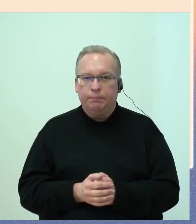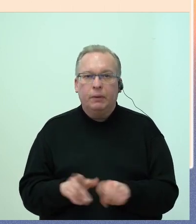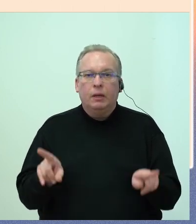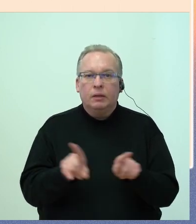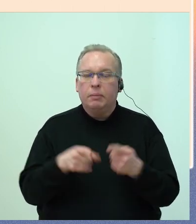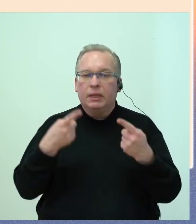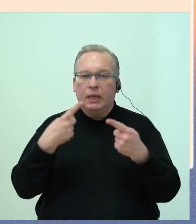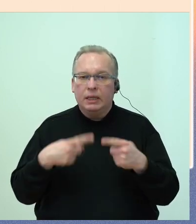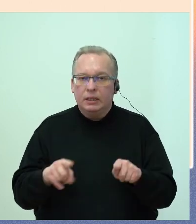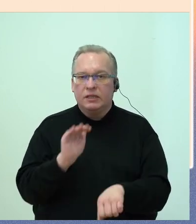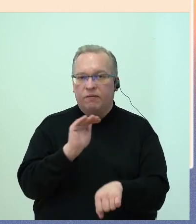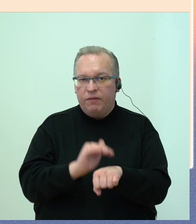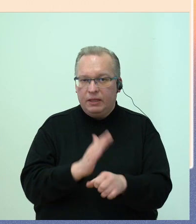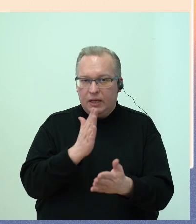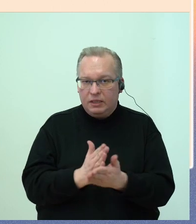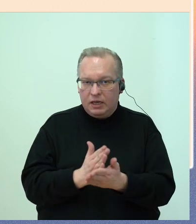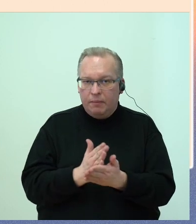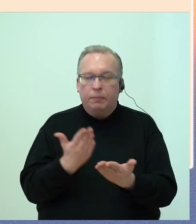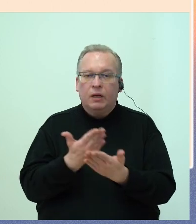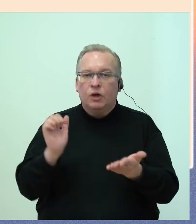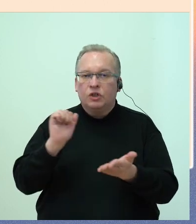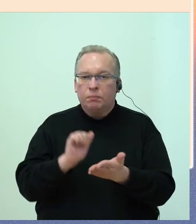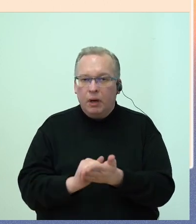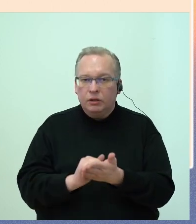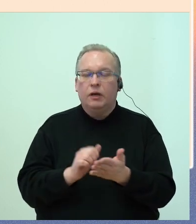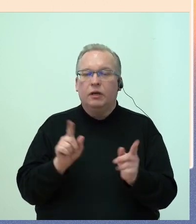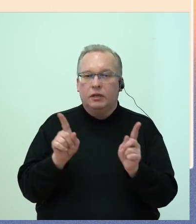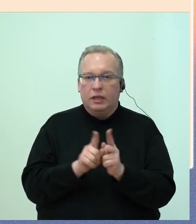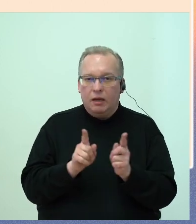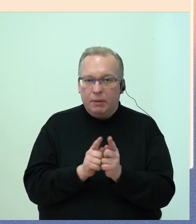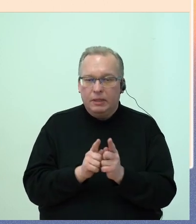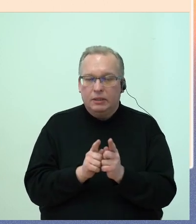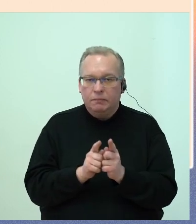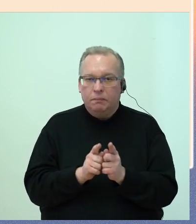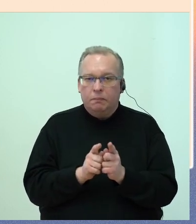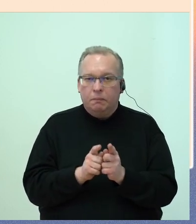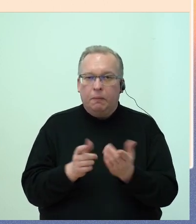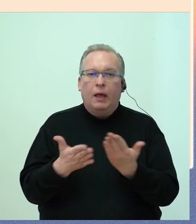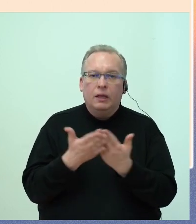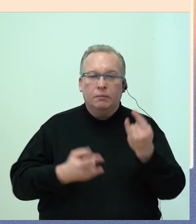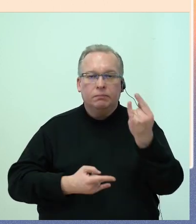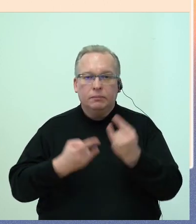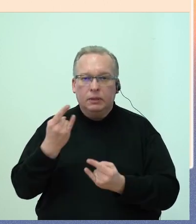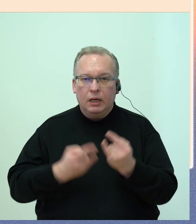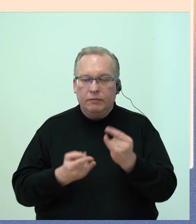kitas svarbus dėmuo yra antisemitizmas žiniasklaidos priemonės ir socialinėse medijose. Tai yra ypač tokia jautri